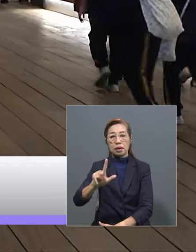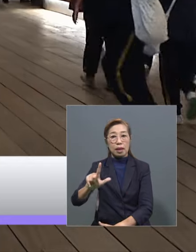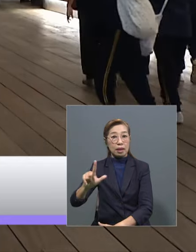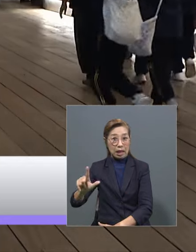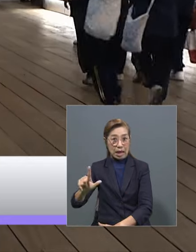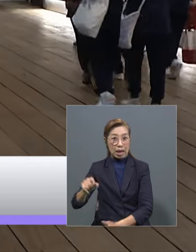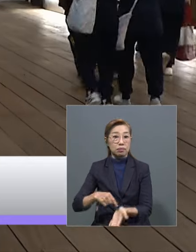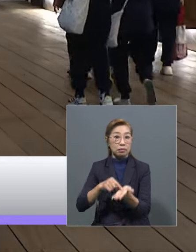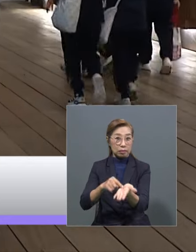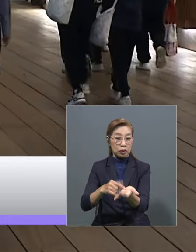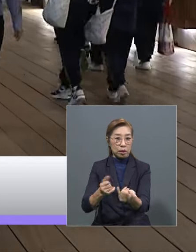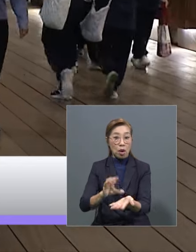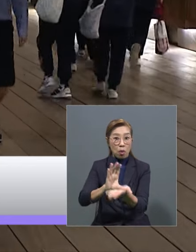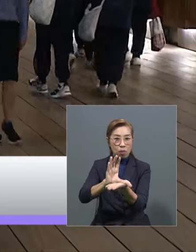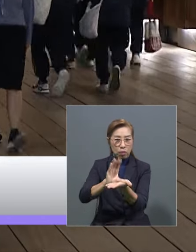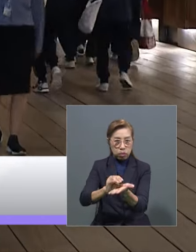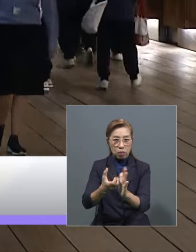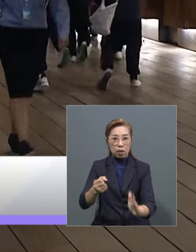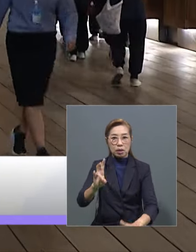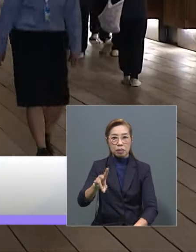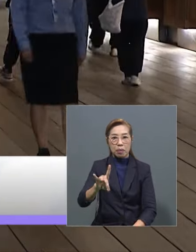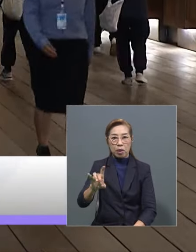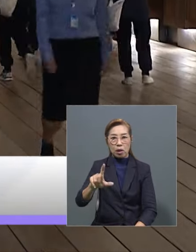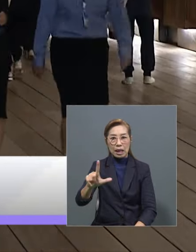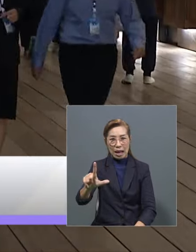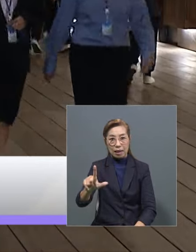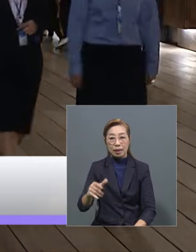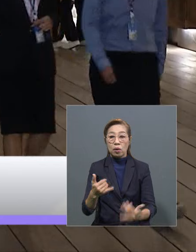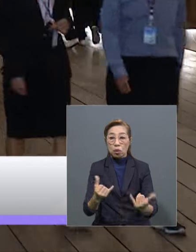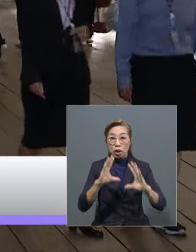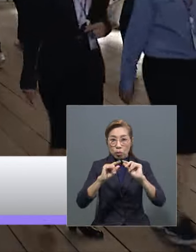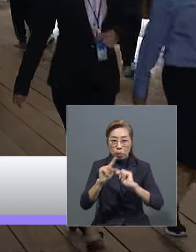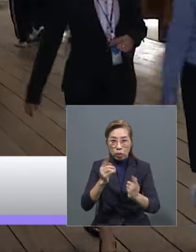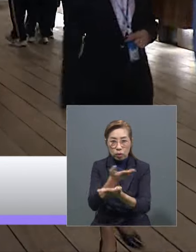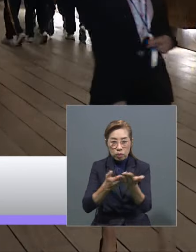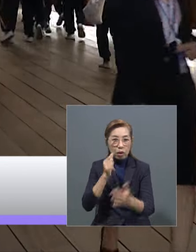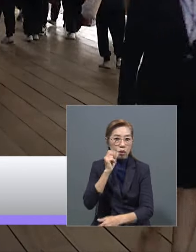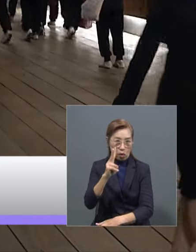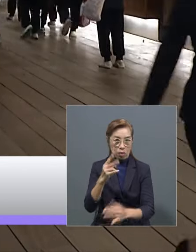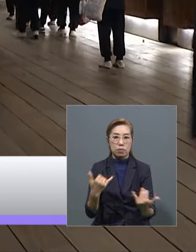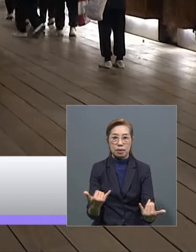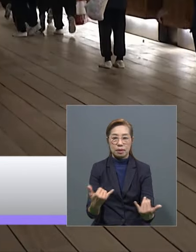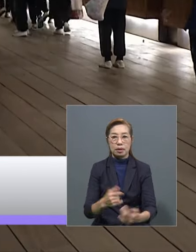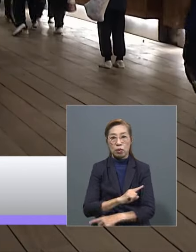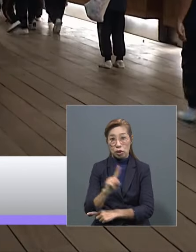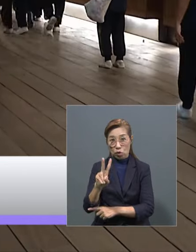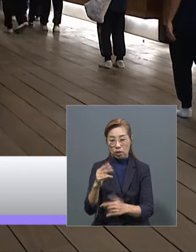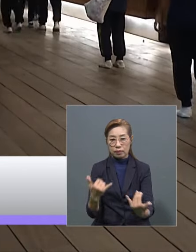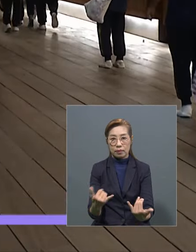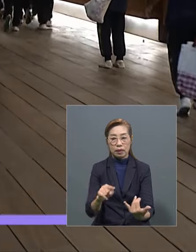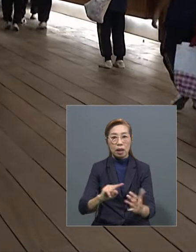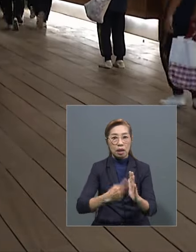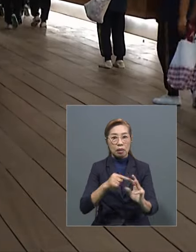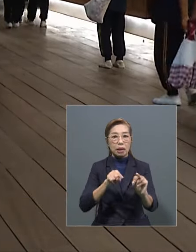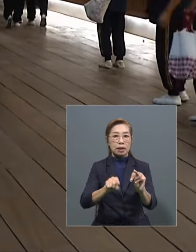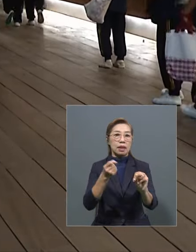ะครับซึ่งมีการปรับลดไปกว่า 7,800 ล้านบาทวันนี้เป็นวันที่2ของการพิจารณาแล้วนะครับเริ่มต้นกันที่มาตรา